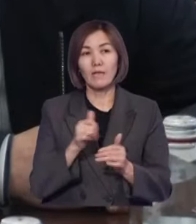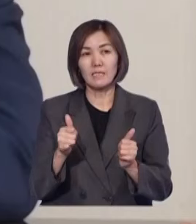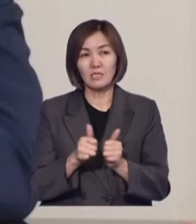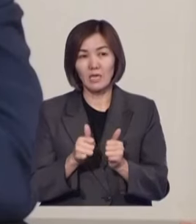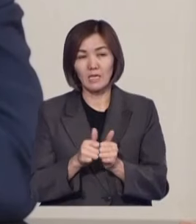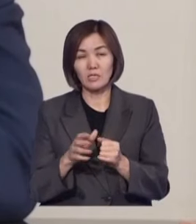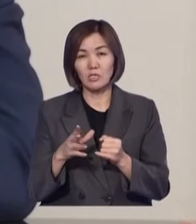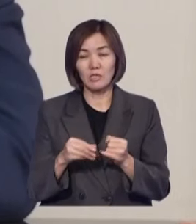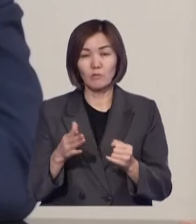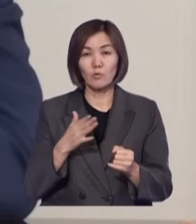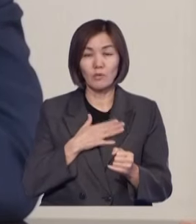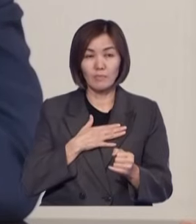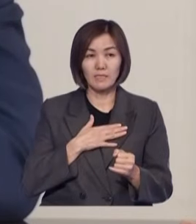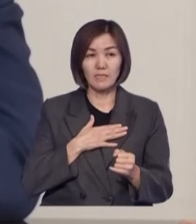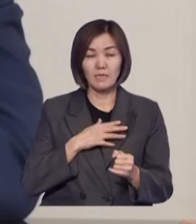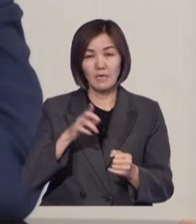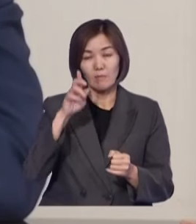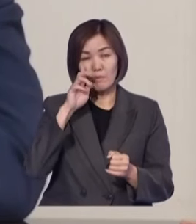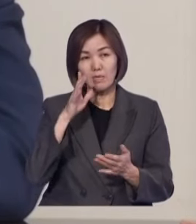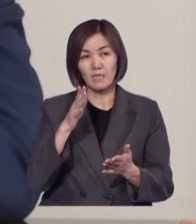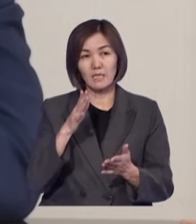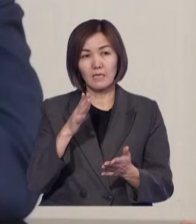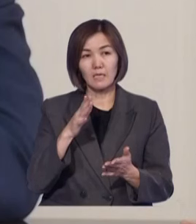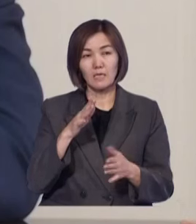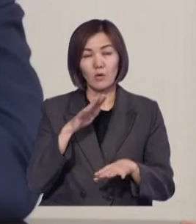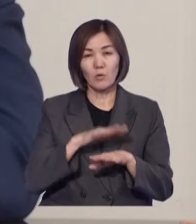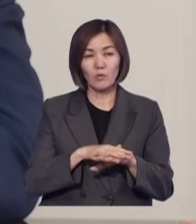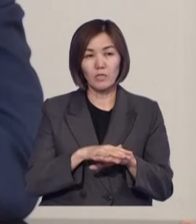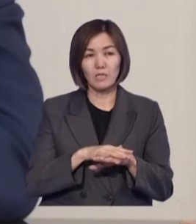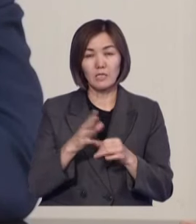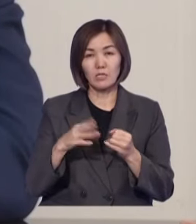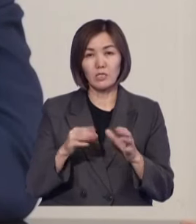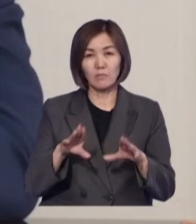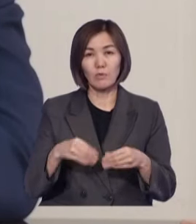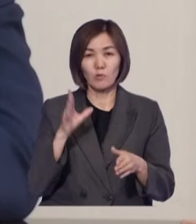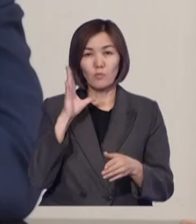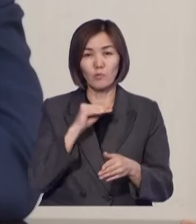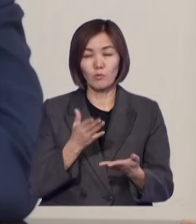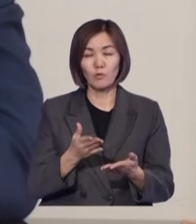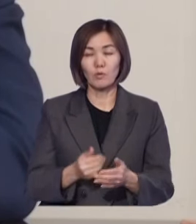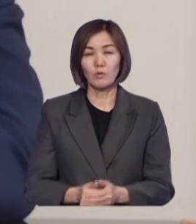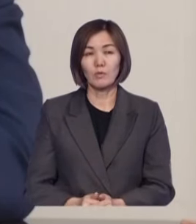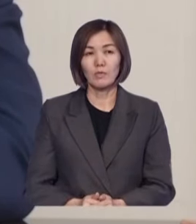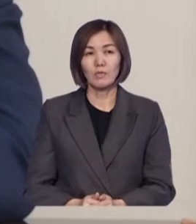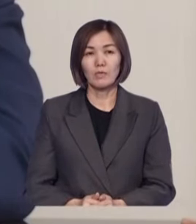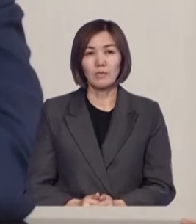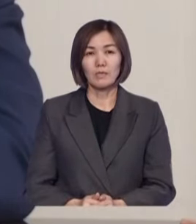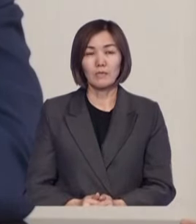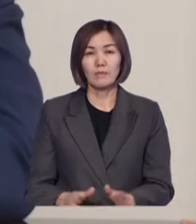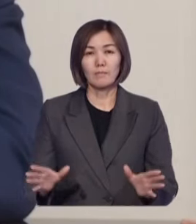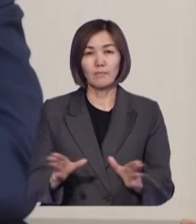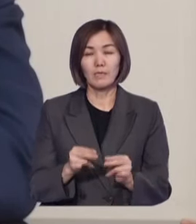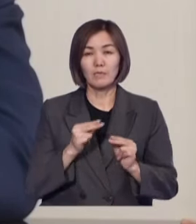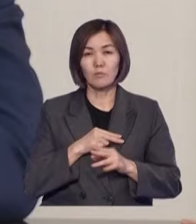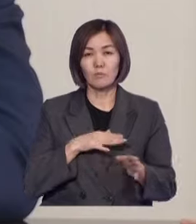кезде біздің осы мемлекеттік қордан жерлерді беруіміз де мүмкін. Сондай. Оның бәрін сол бірлесіп